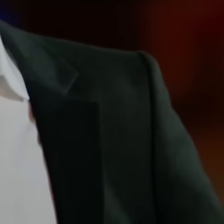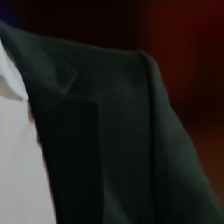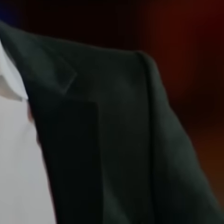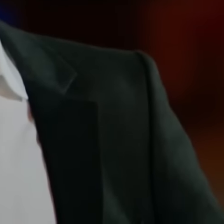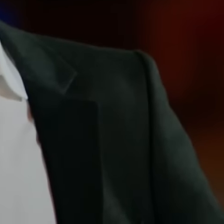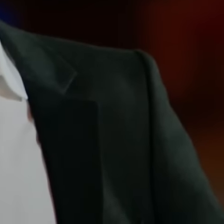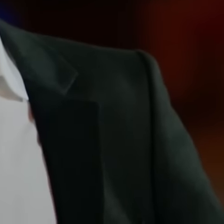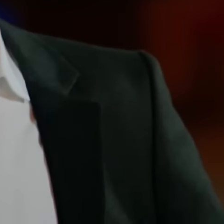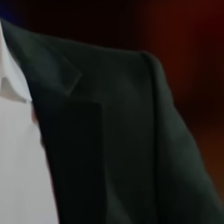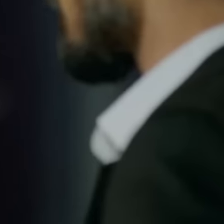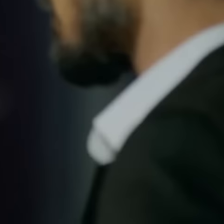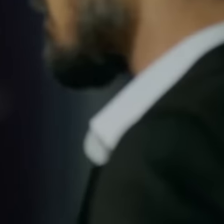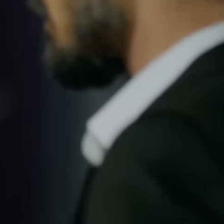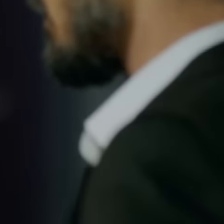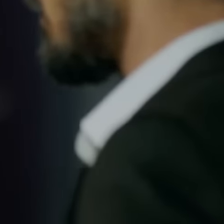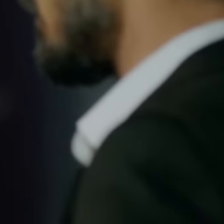kaldılar.